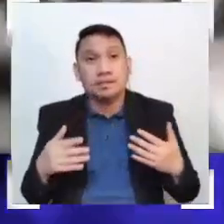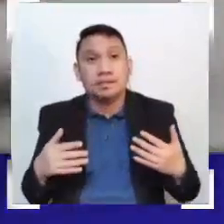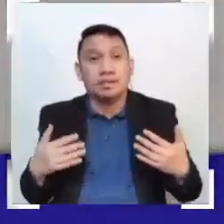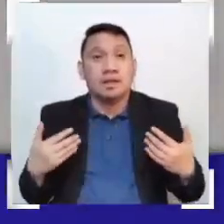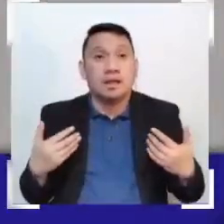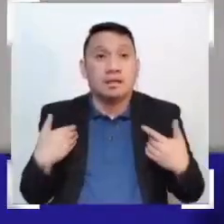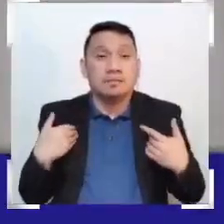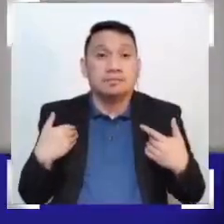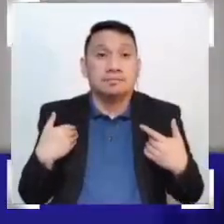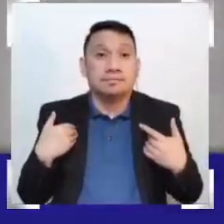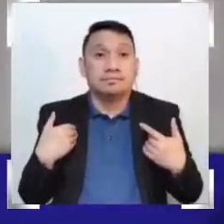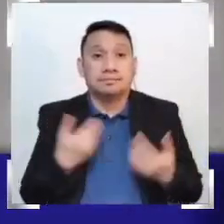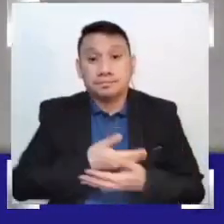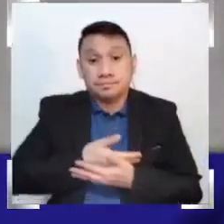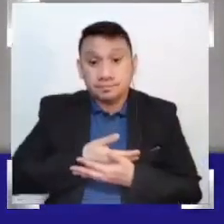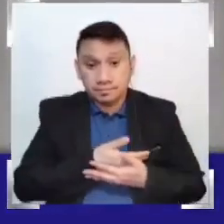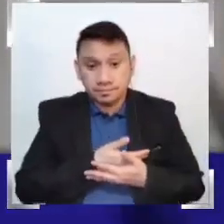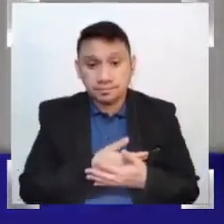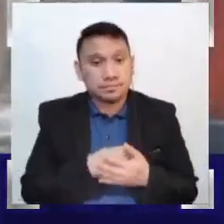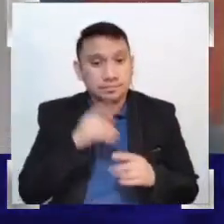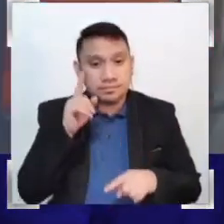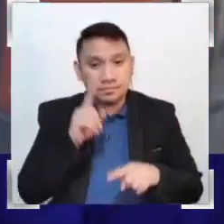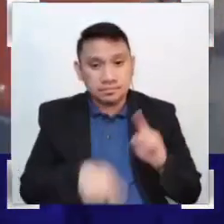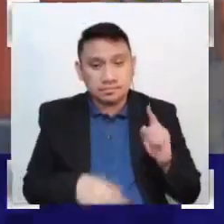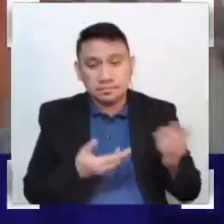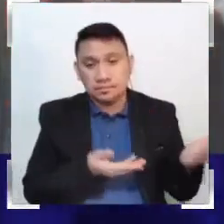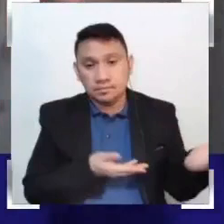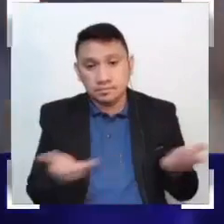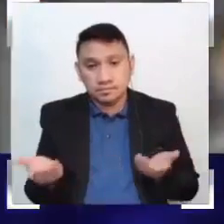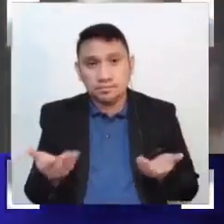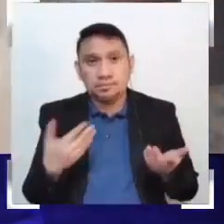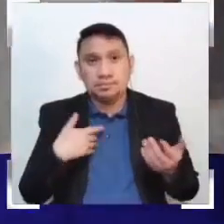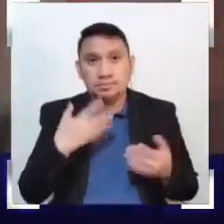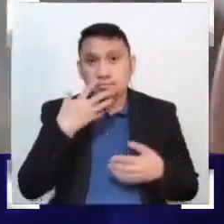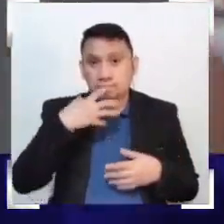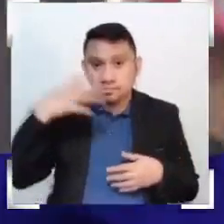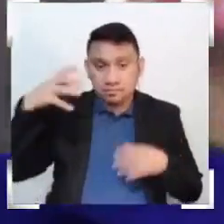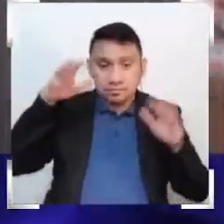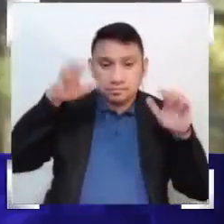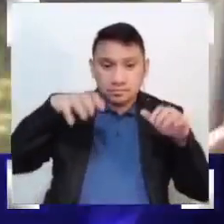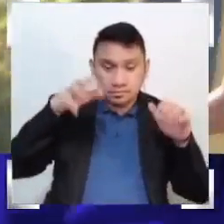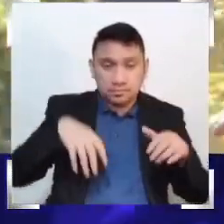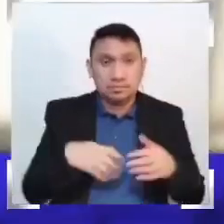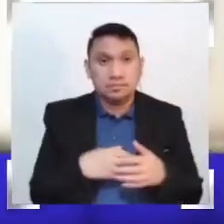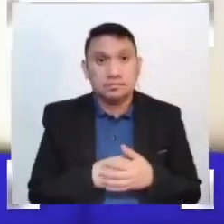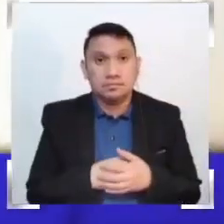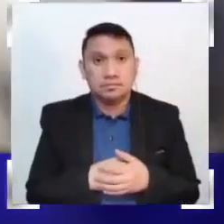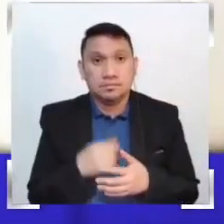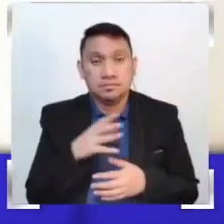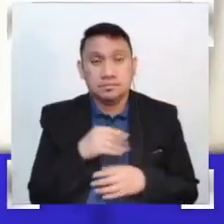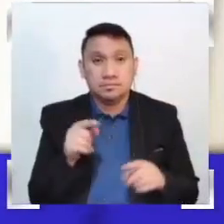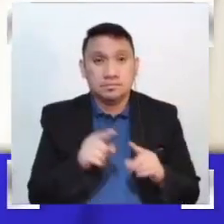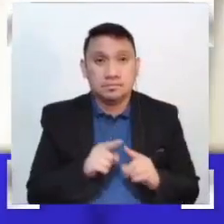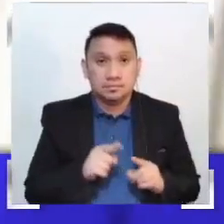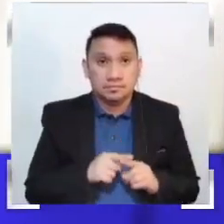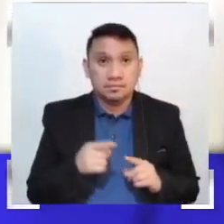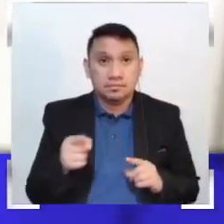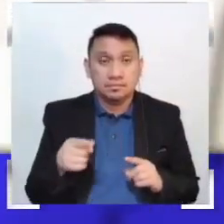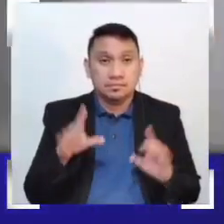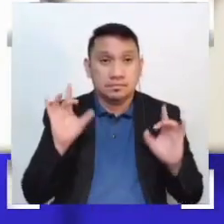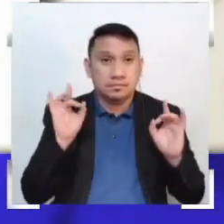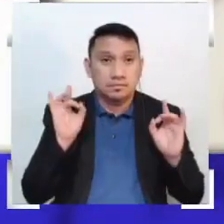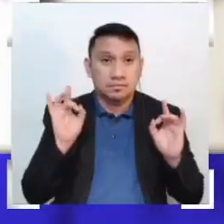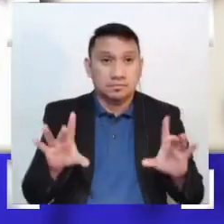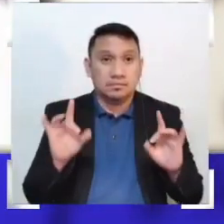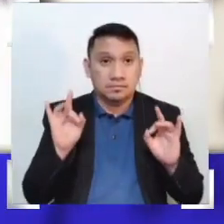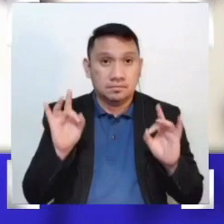Hindi na po pwedeng kargahin niya sa kalsada, naulanan, nainitan, tatakbo, papatintero sa kotse, endangering po yun ng